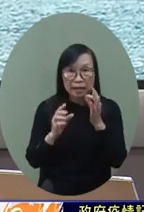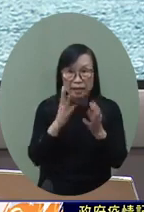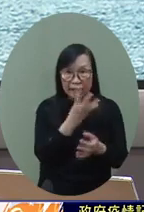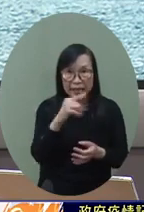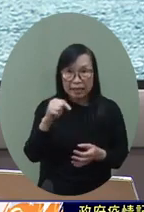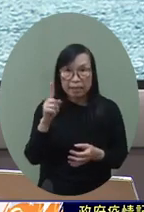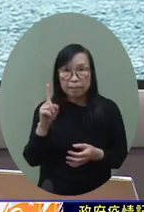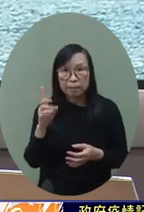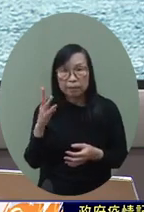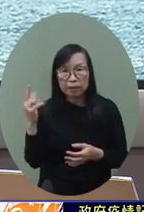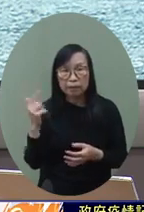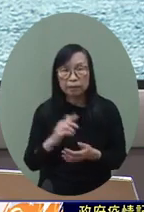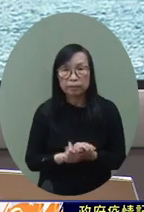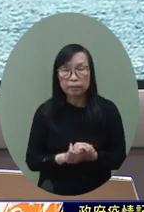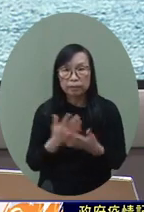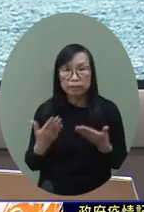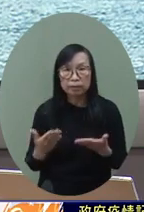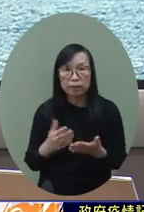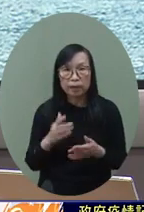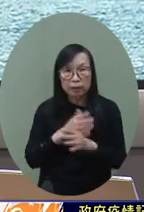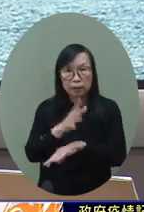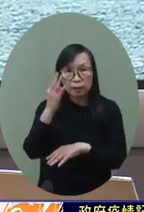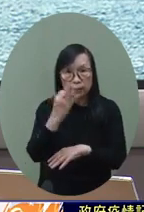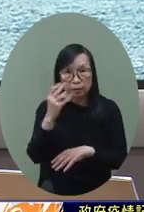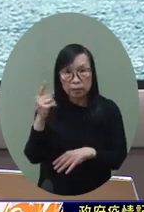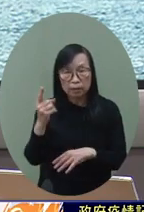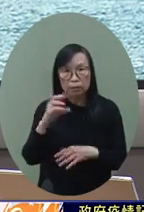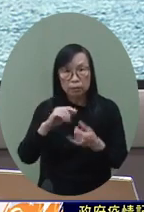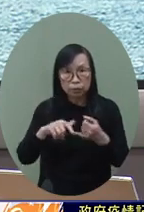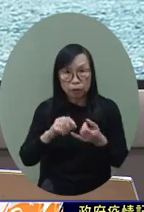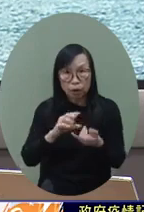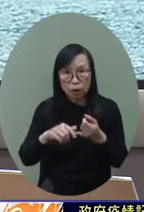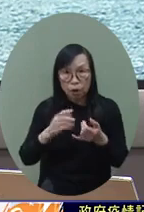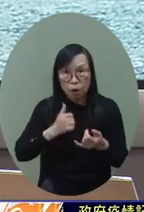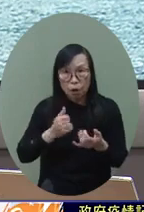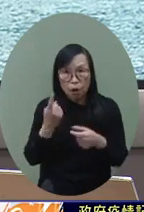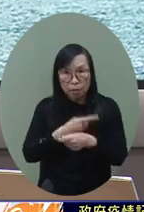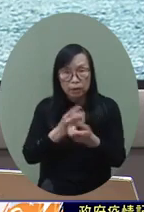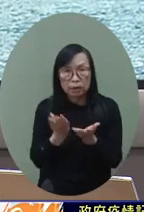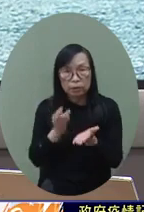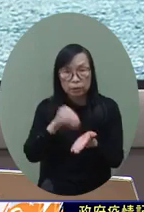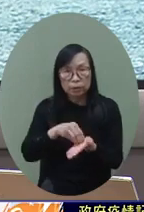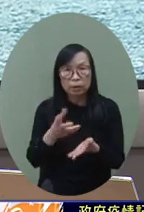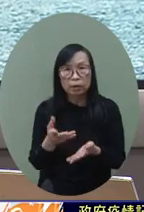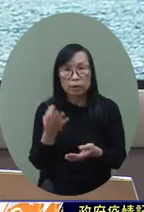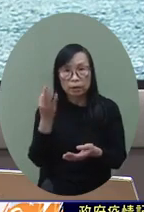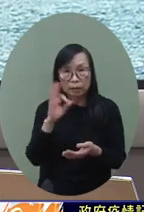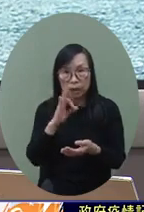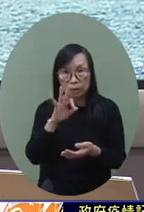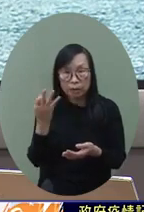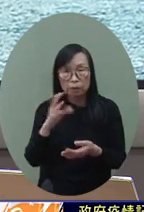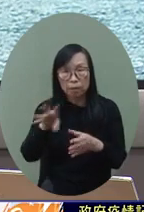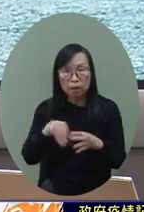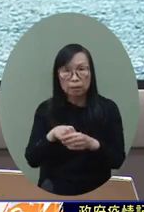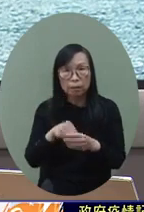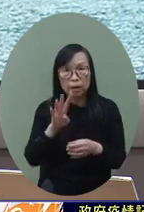4至81歲，我們暫時現在有超過30宗初步陽性的個案。那33宗個案呢就包括